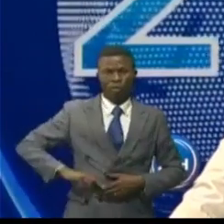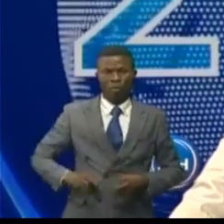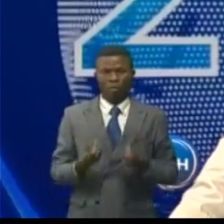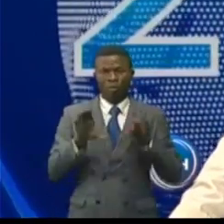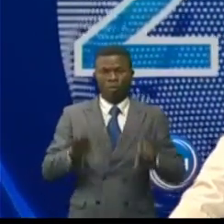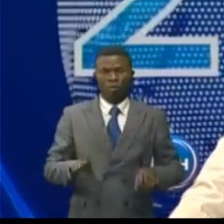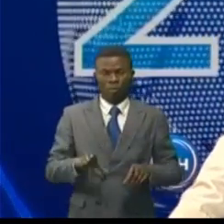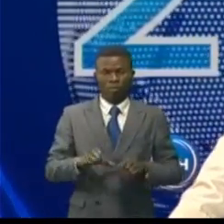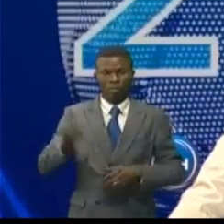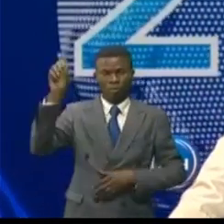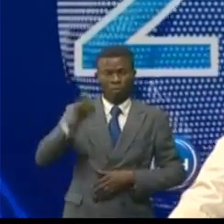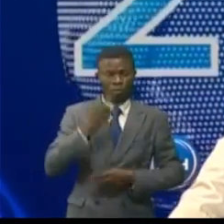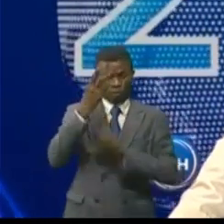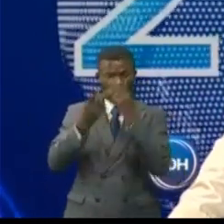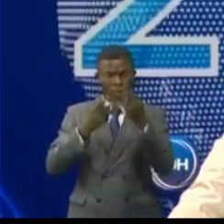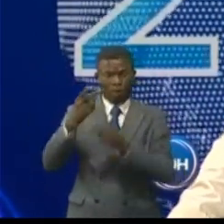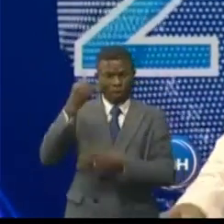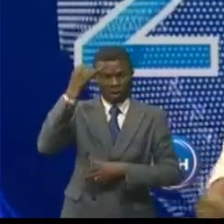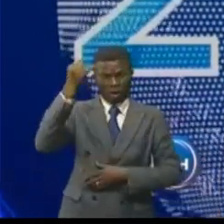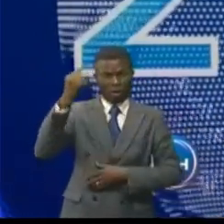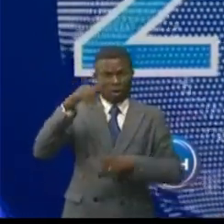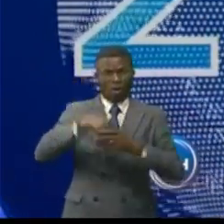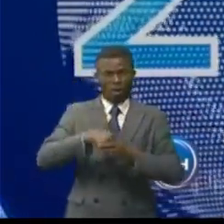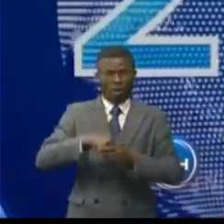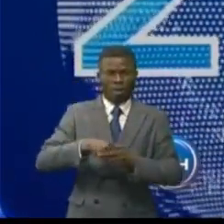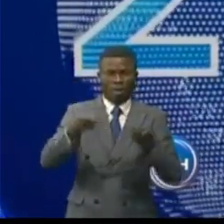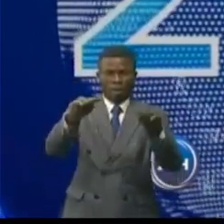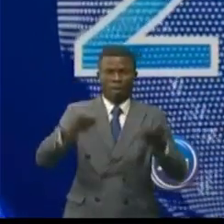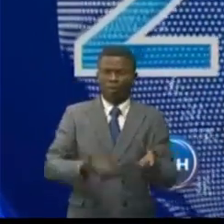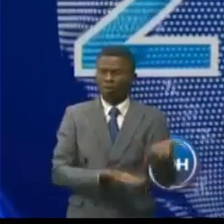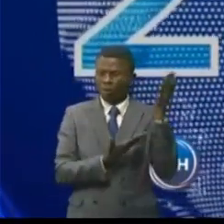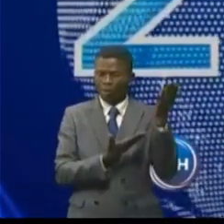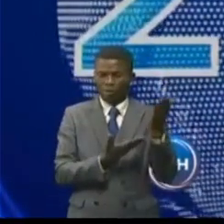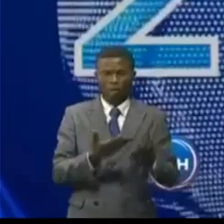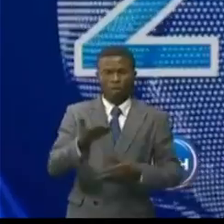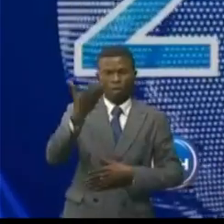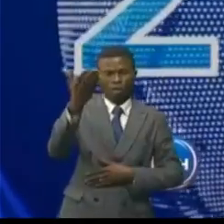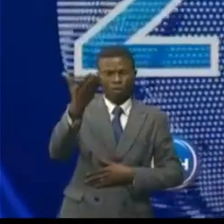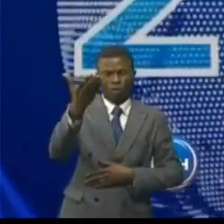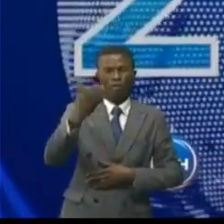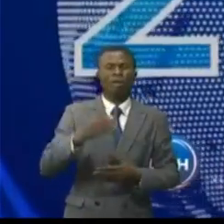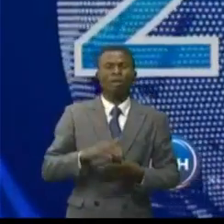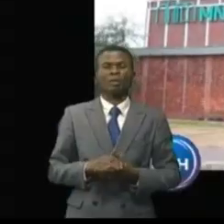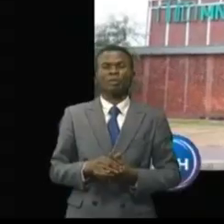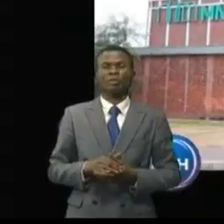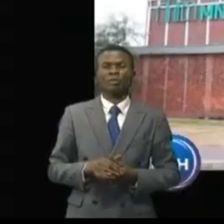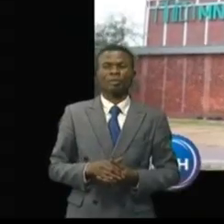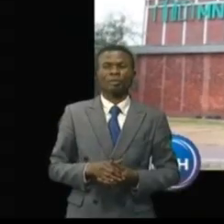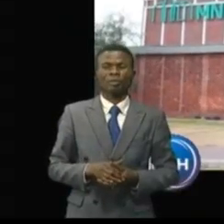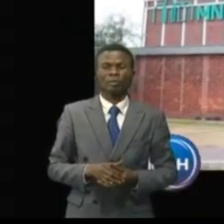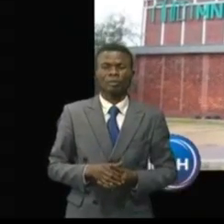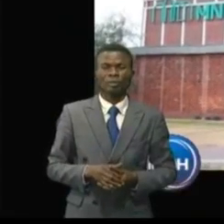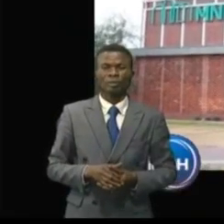Il a effectué une visite guidée dans ce lieu historique. Détail, Cédric Kenyambo.